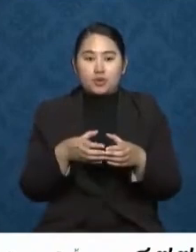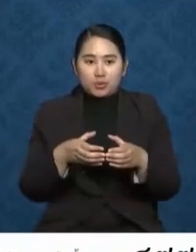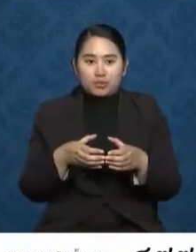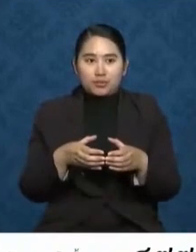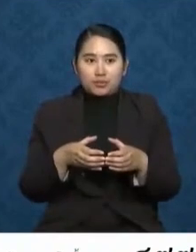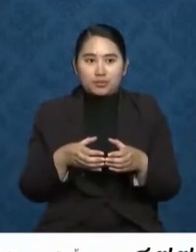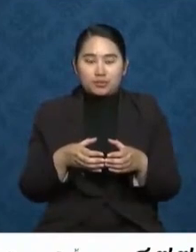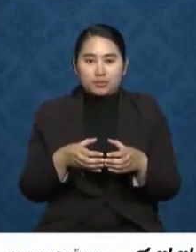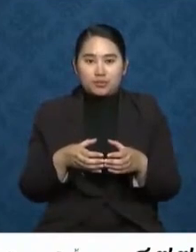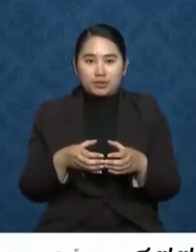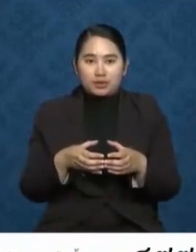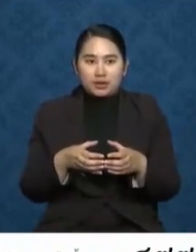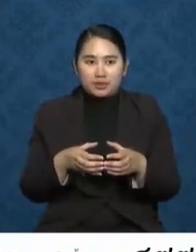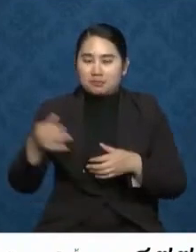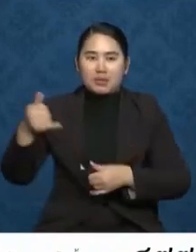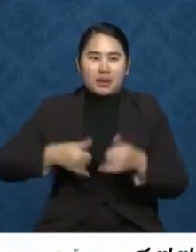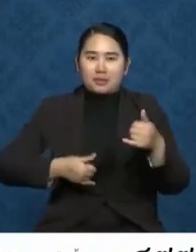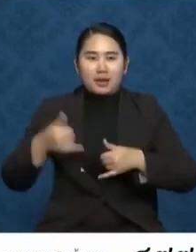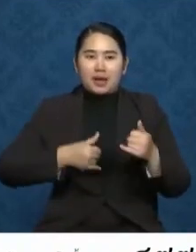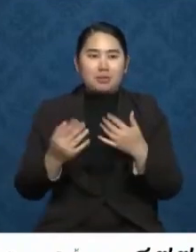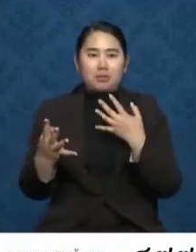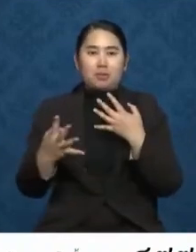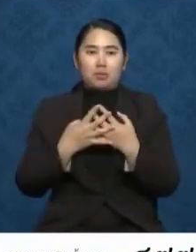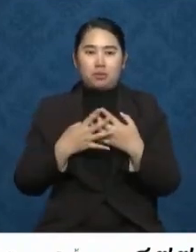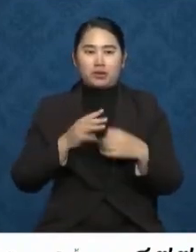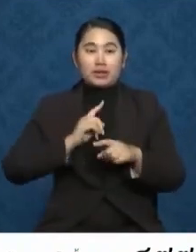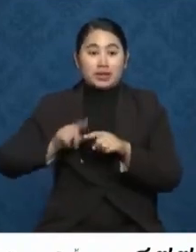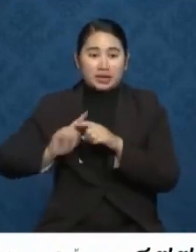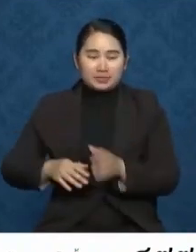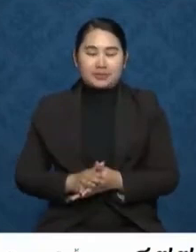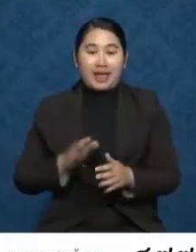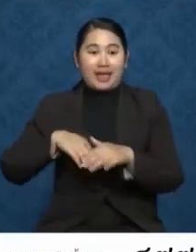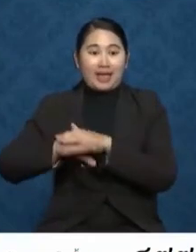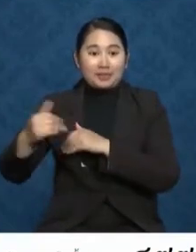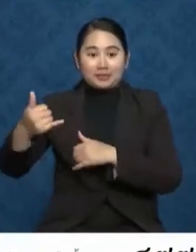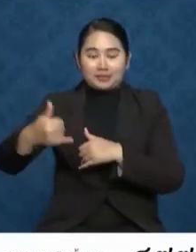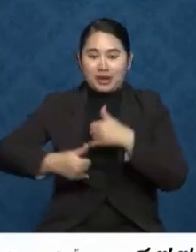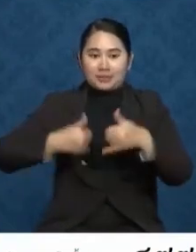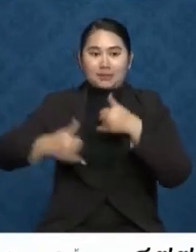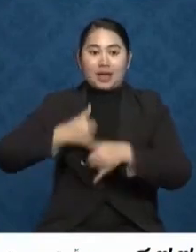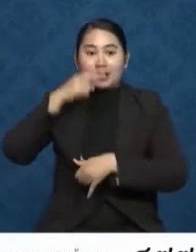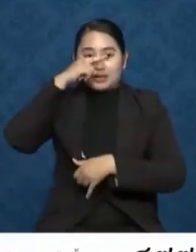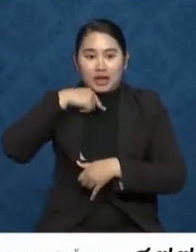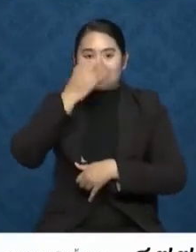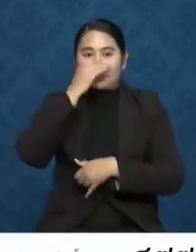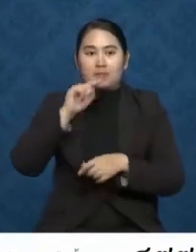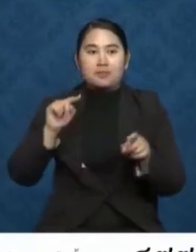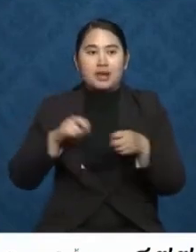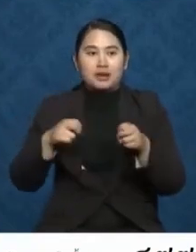องกักห้องขังต่างๆล้นไปหมดผู้ลี้ภัยที่ข้ามเข้ามาในประเทศไทยหลังจากการรัฐประห